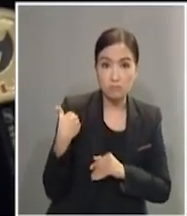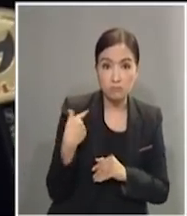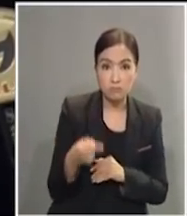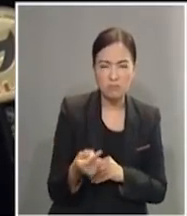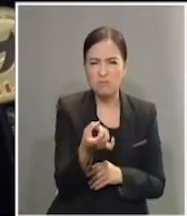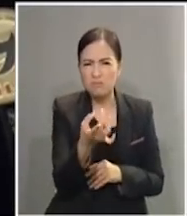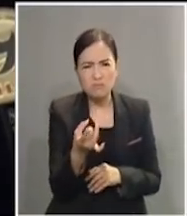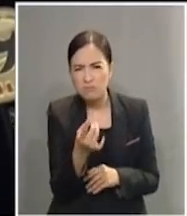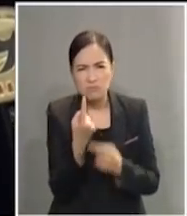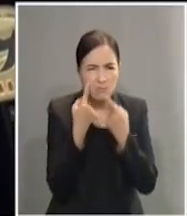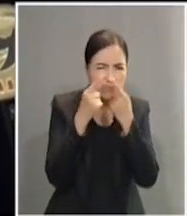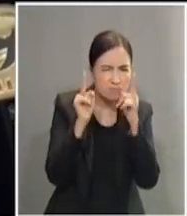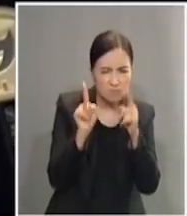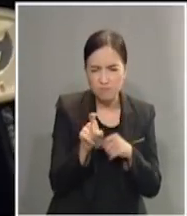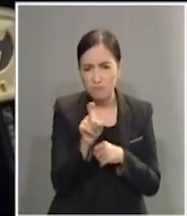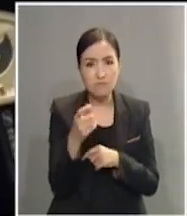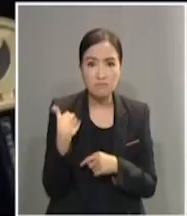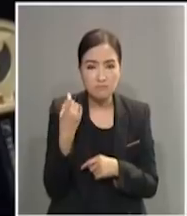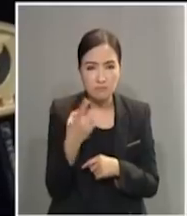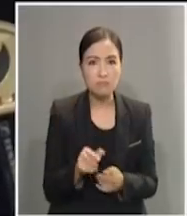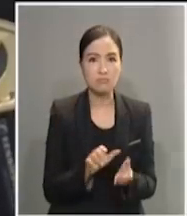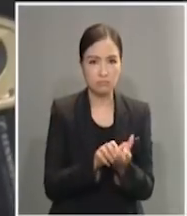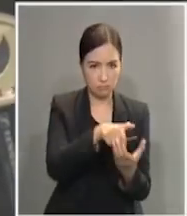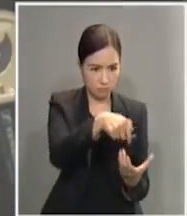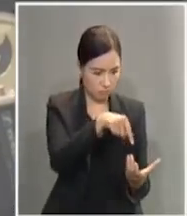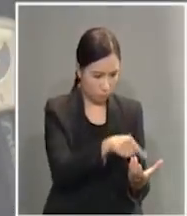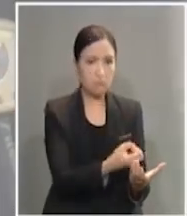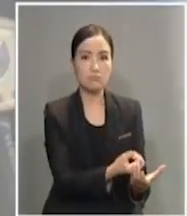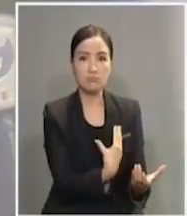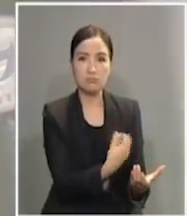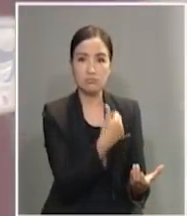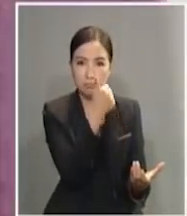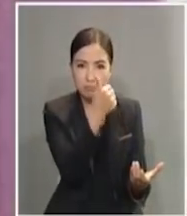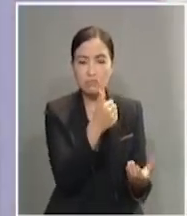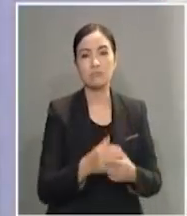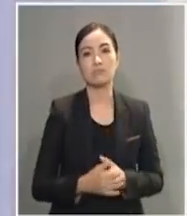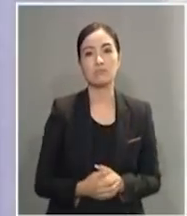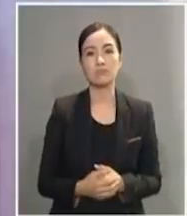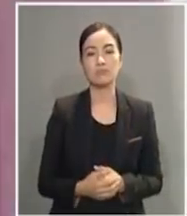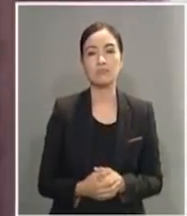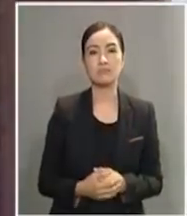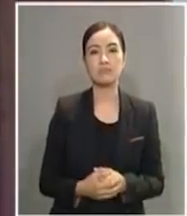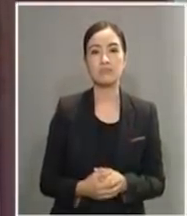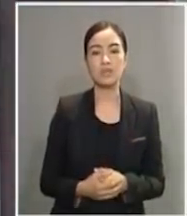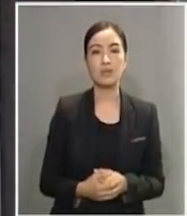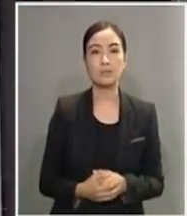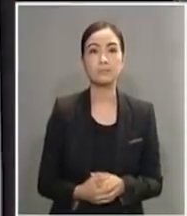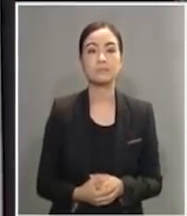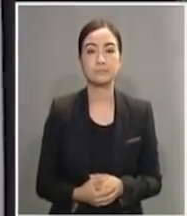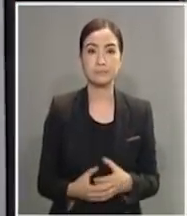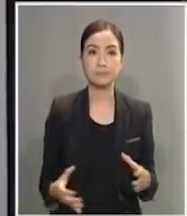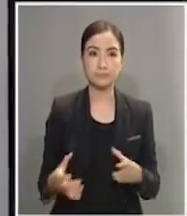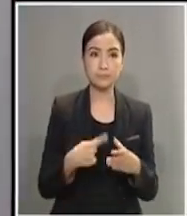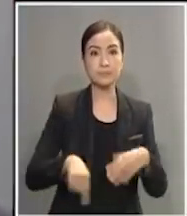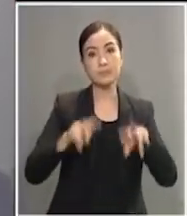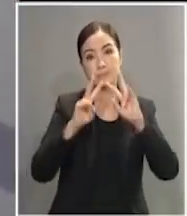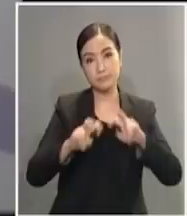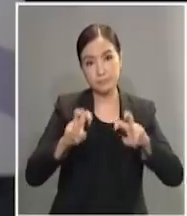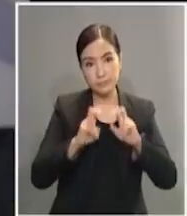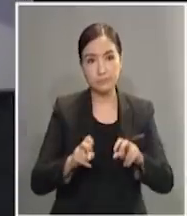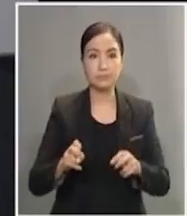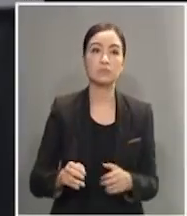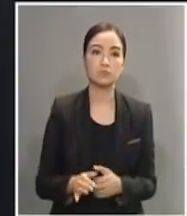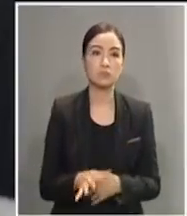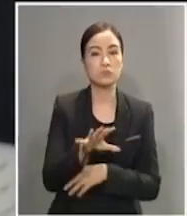หรือมีอะไรที่น่าสงสัยมีความผิดปกติใดๆเกิดขึ้นในบ่อหรือไม ่ซึ่งเครือข่ายวิจัยเพื่อสุขภาพของกุ้งหรือเ